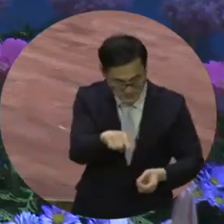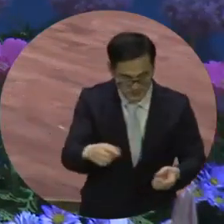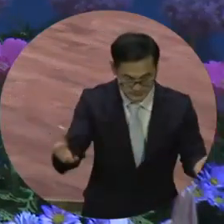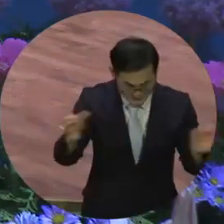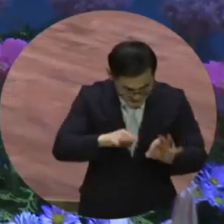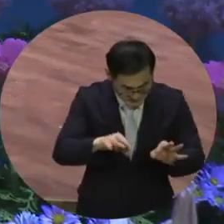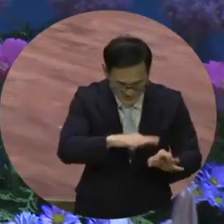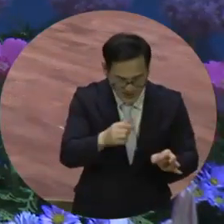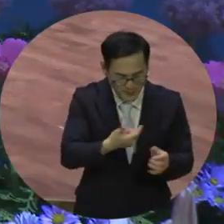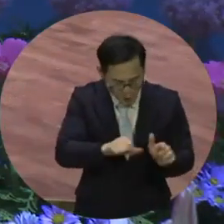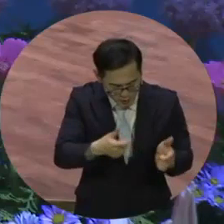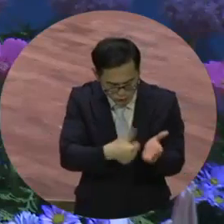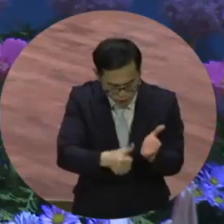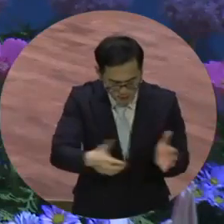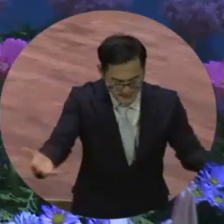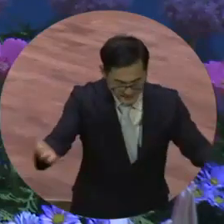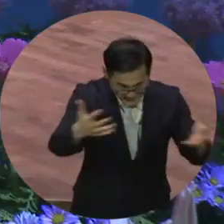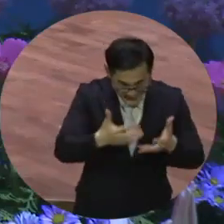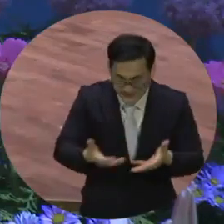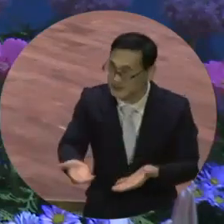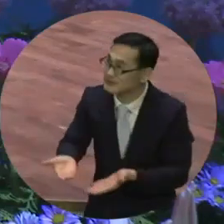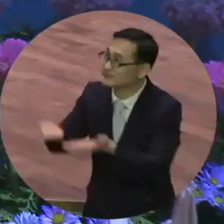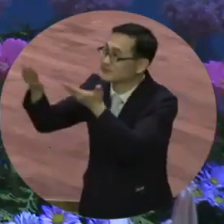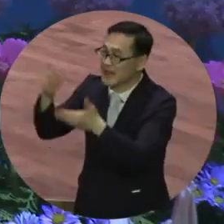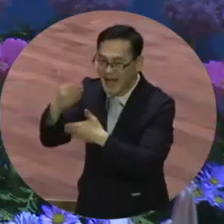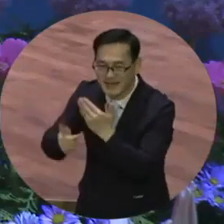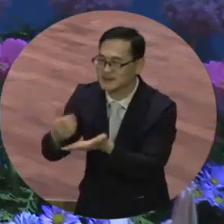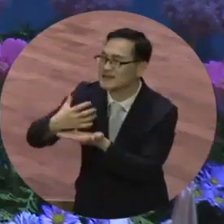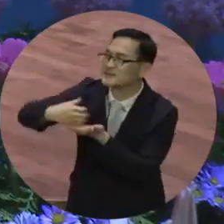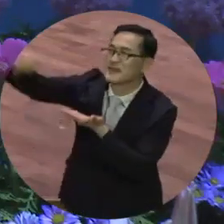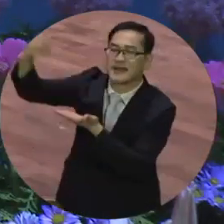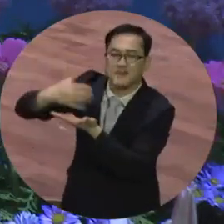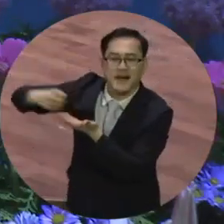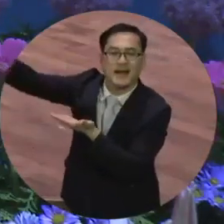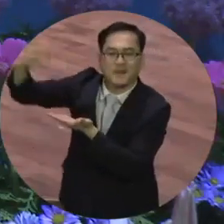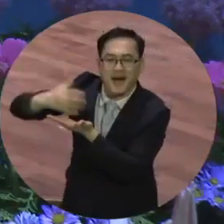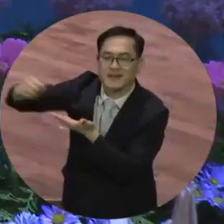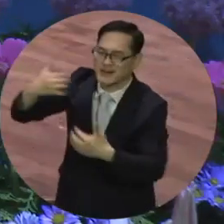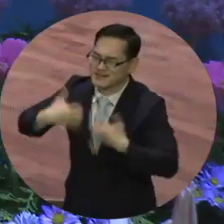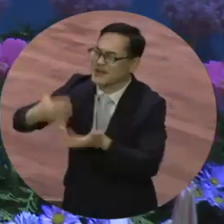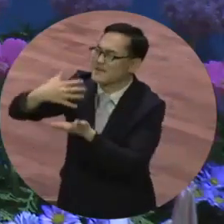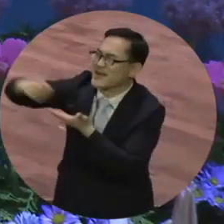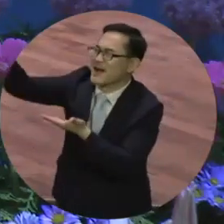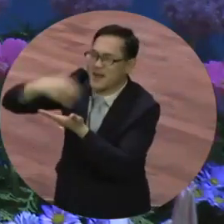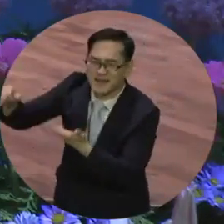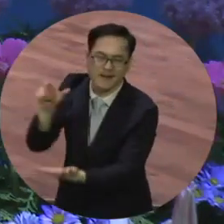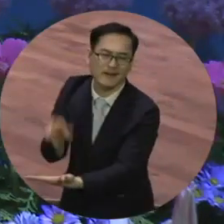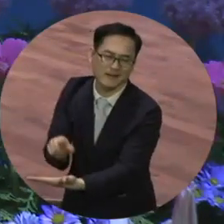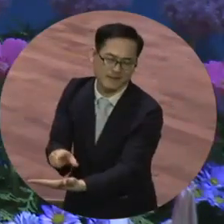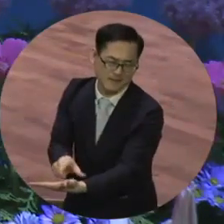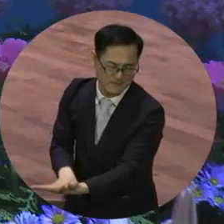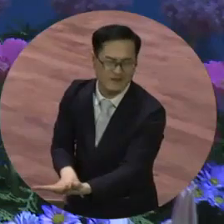기뻐하심으로 받았다는 뜻이에요. 하나님이 이렇게 받았다 이렇게 헌신한 것들 세밀하게.